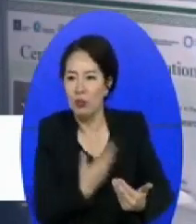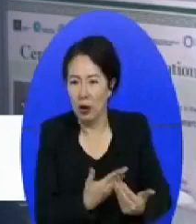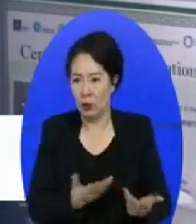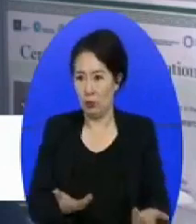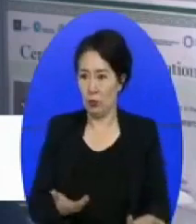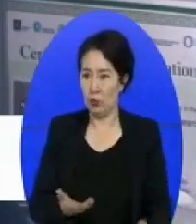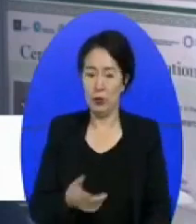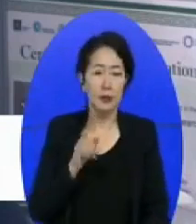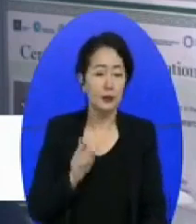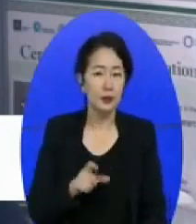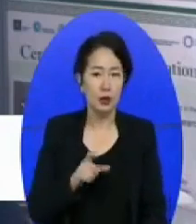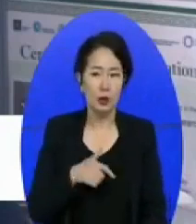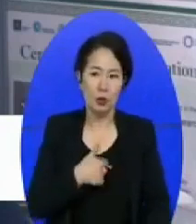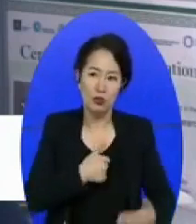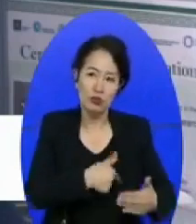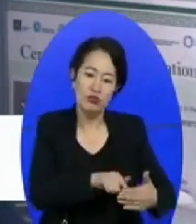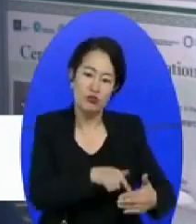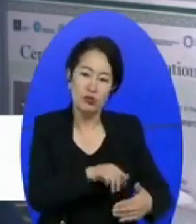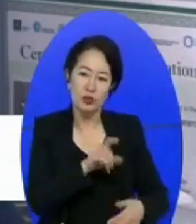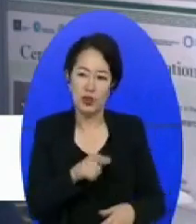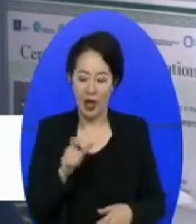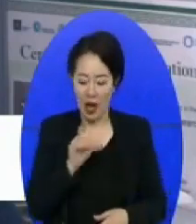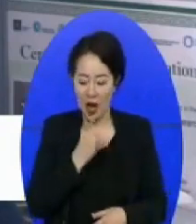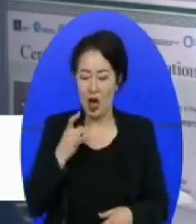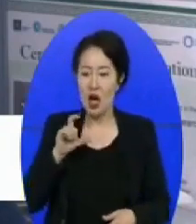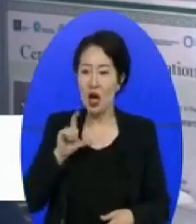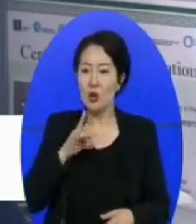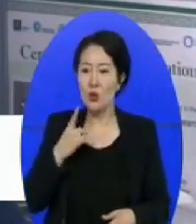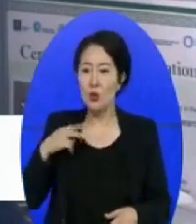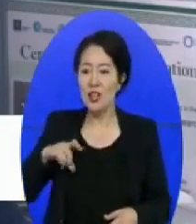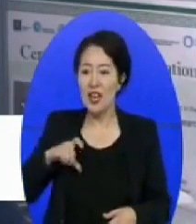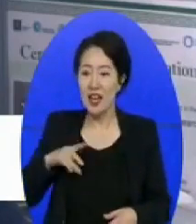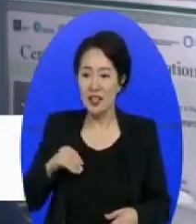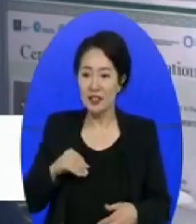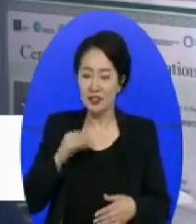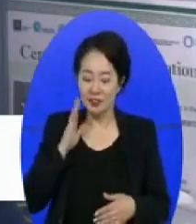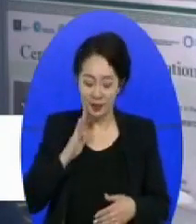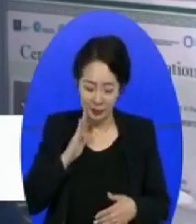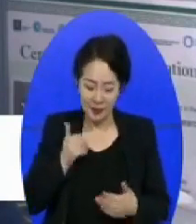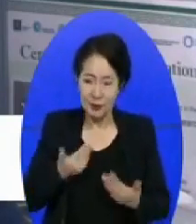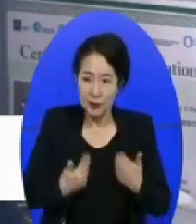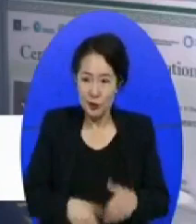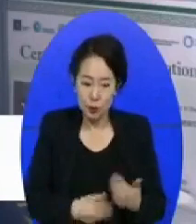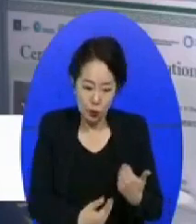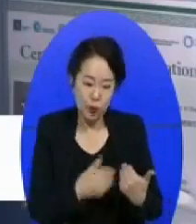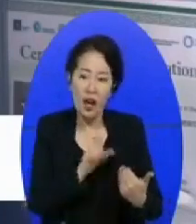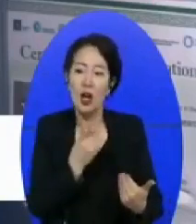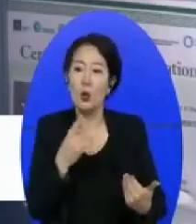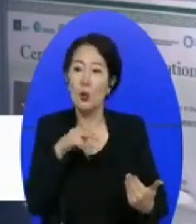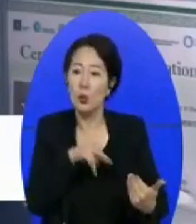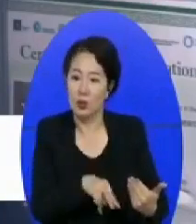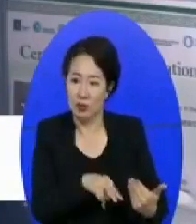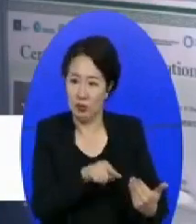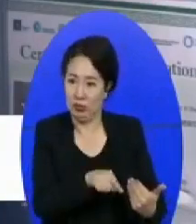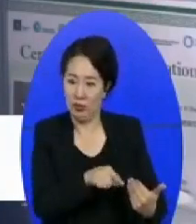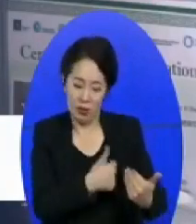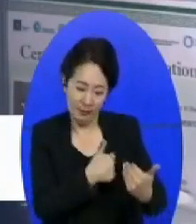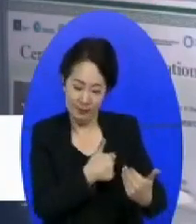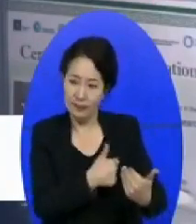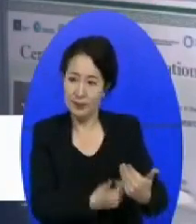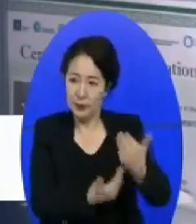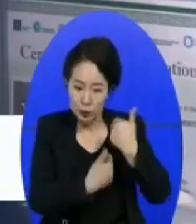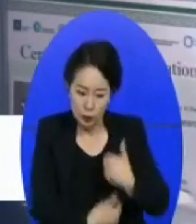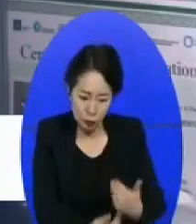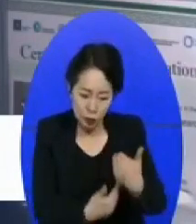л тэр чинь харийн болоо авчиж байгаа юм. Эрүүл ээжэс эрүүл хүүхдэр нь тий. Гарсан эрүүл хүүхдээ яаж нөгөө нэг